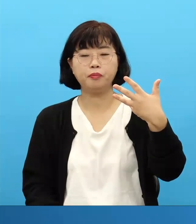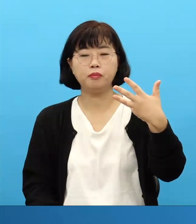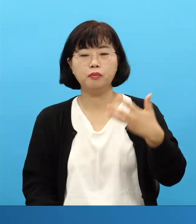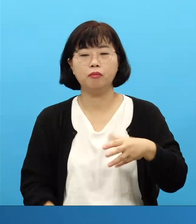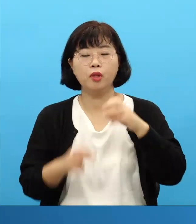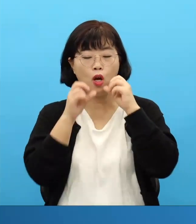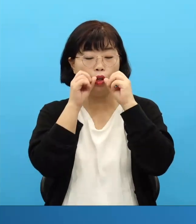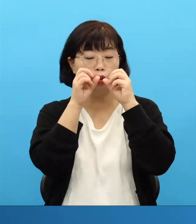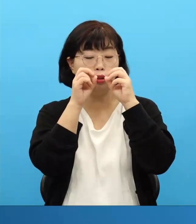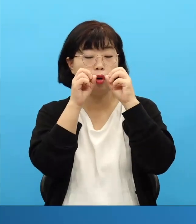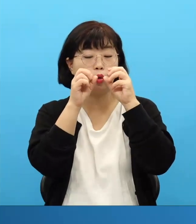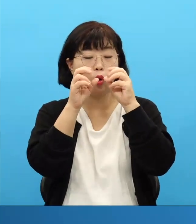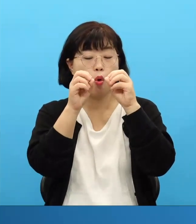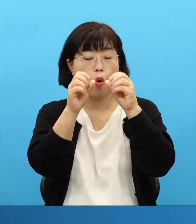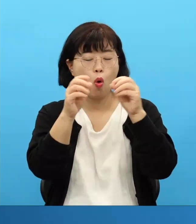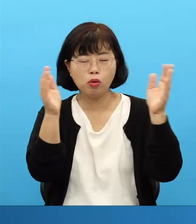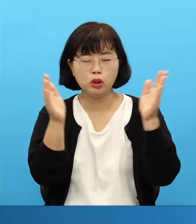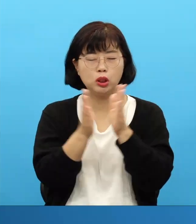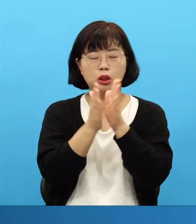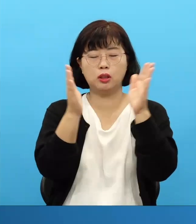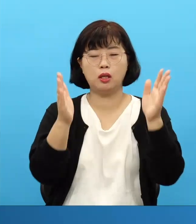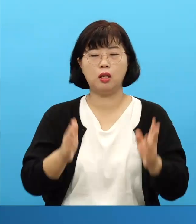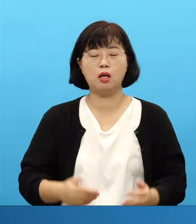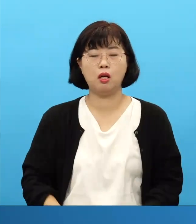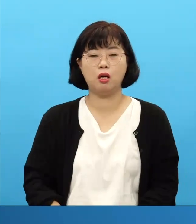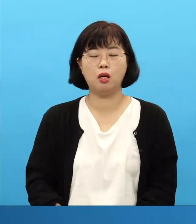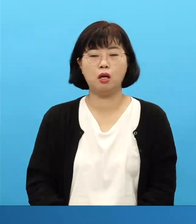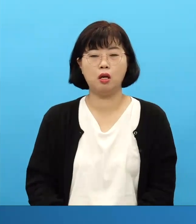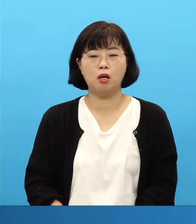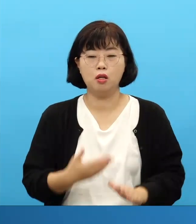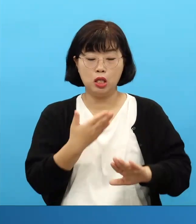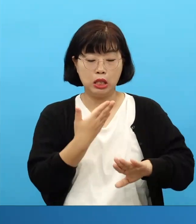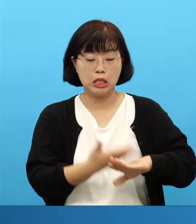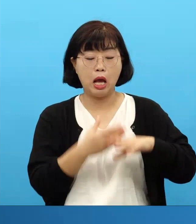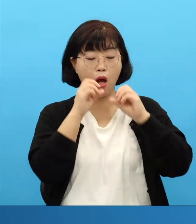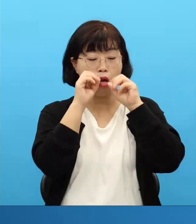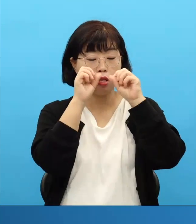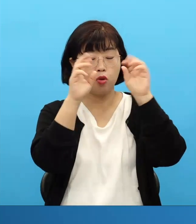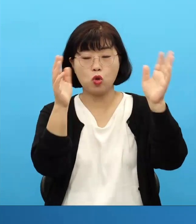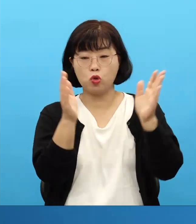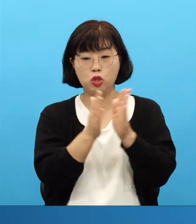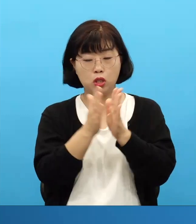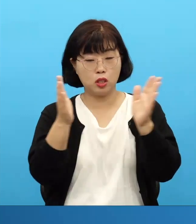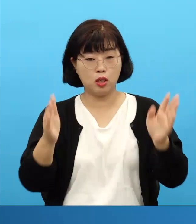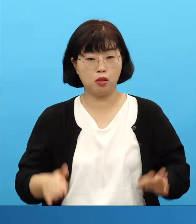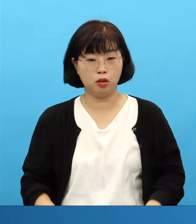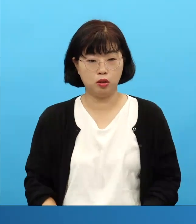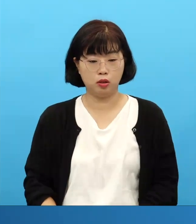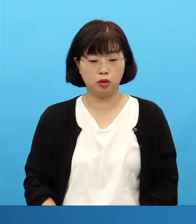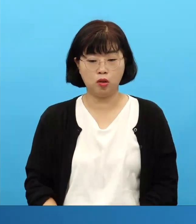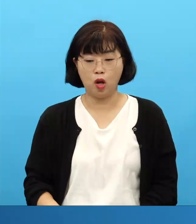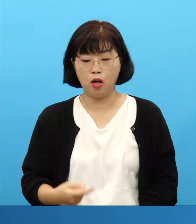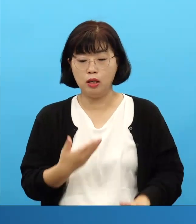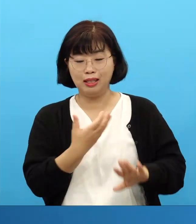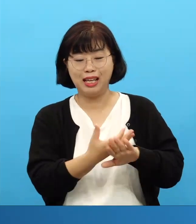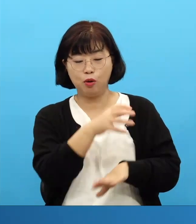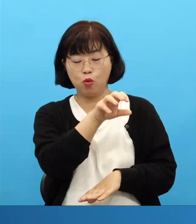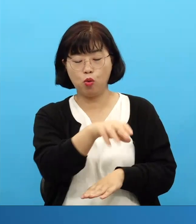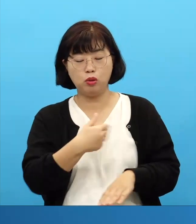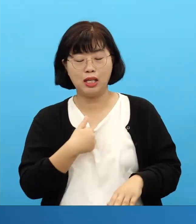성교문이 열리지. And if you look at Acts chapter 8, you saw the door of missions began to open. 그것도 가지도 안 했는데요. And they didn't even go.